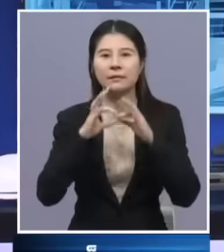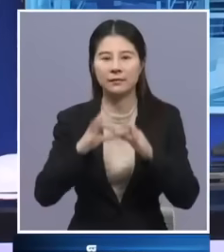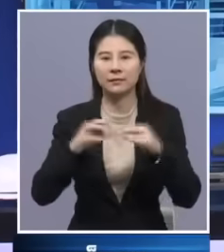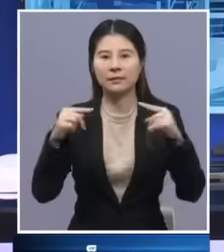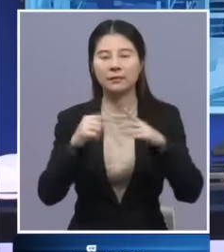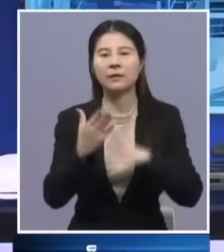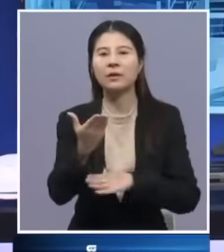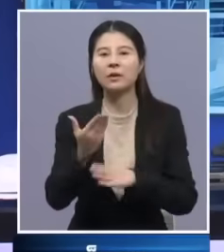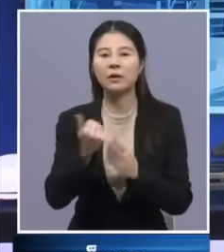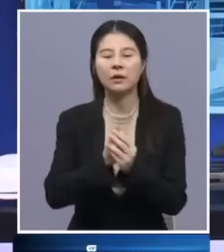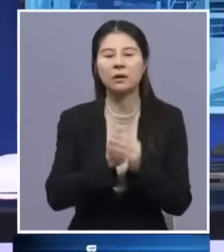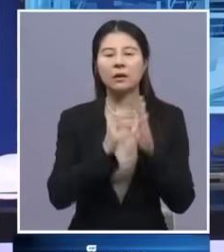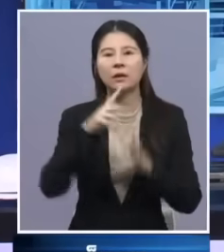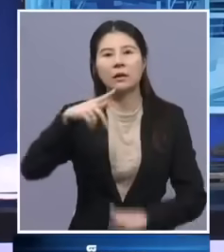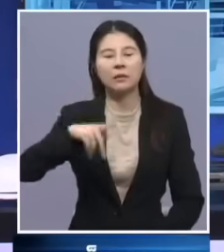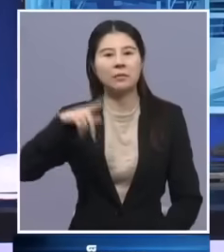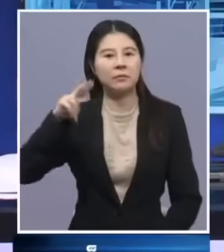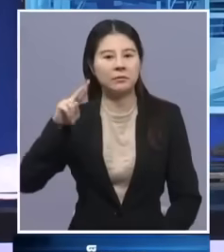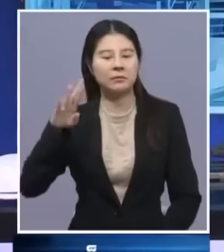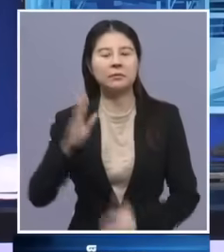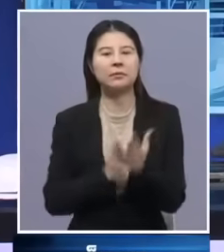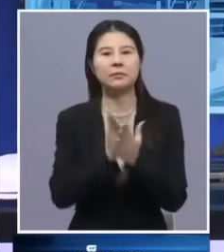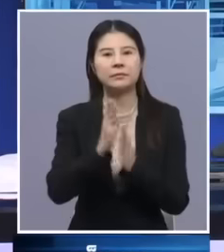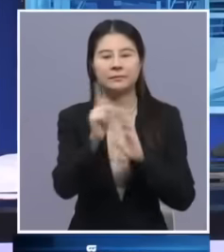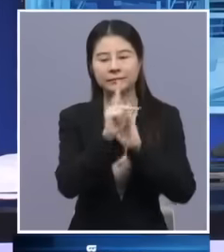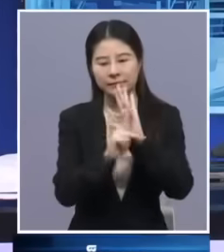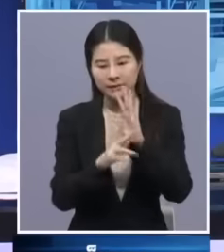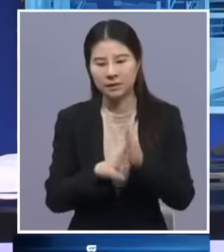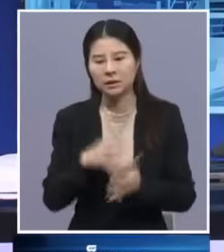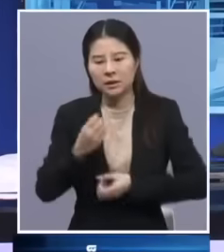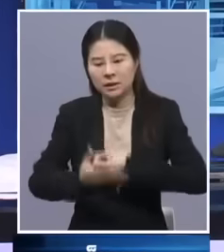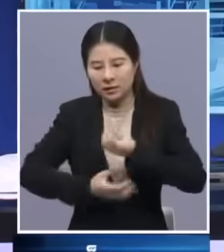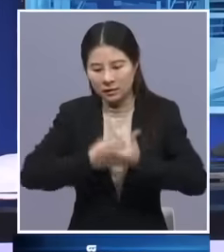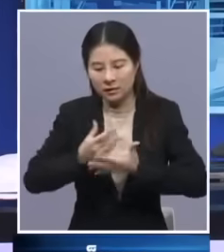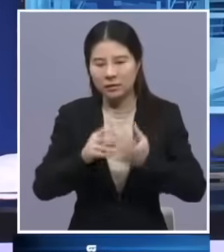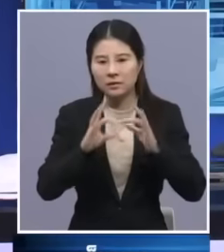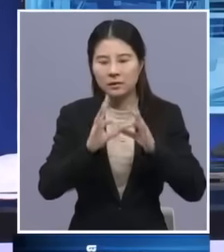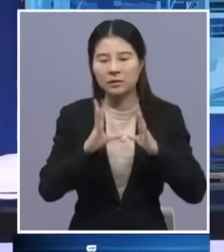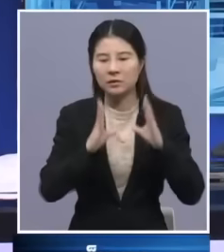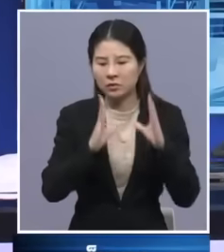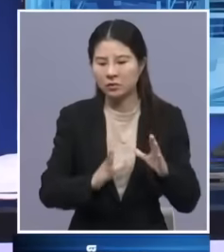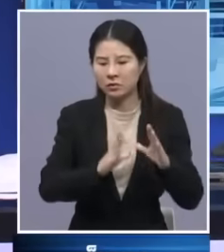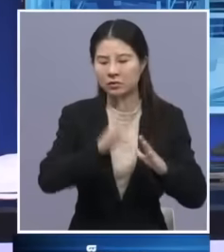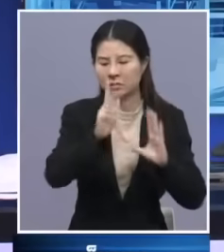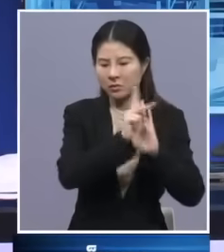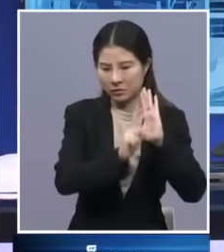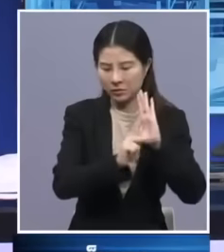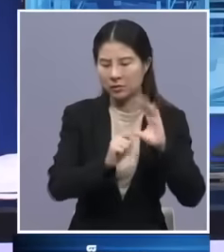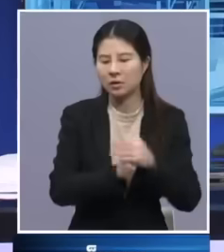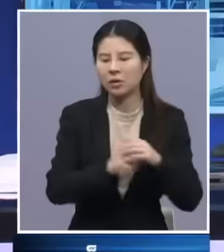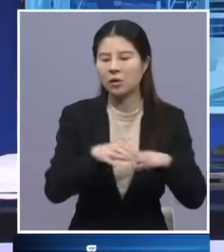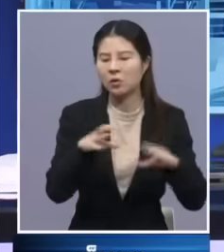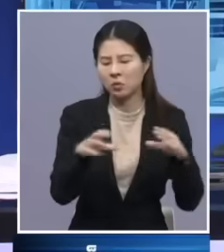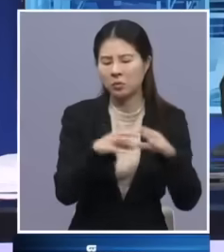องไปขอความเห็นจากกฤษฎีกา ค ือพูดง่ายๆนักกฎหมายใกล้ตัวไม่ค่อยมีเวลาจะทำอะไรก็ต้องคำนึงเรื่องกฎหมายนะฮ ะ